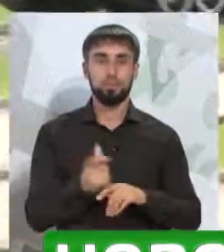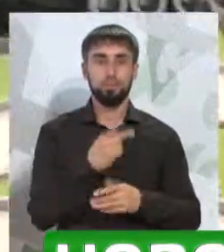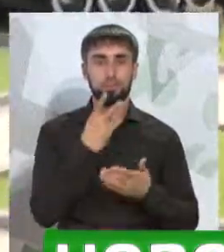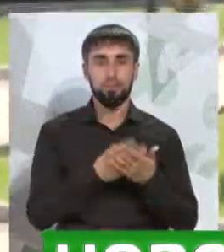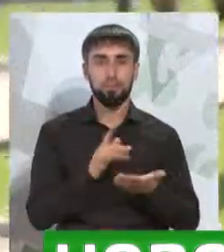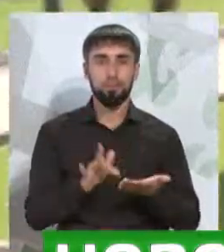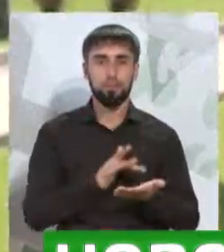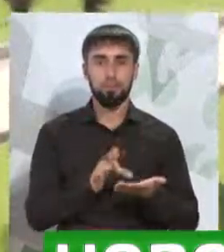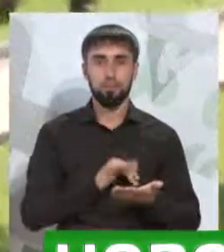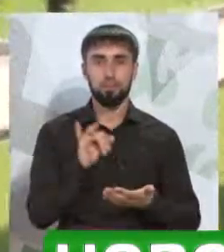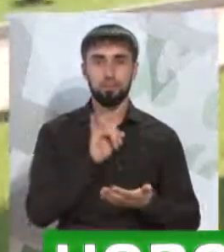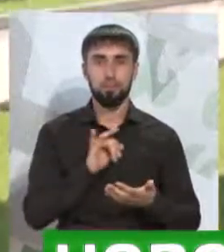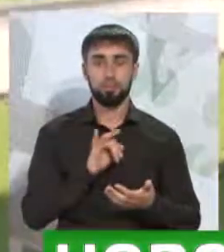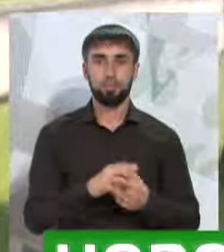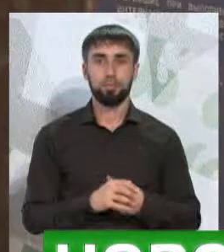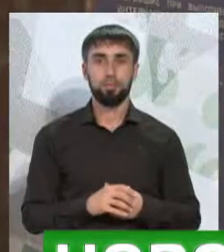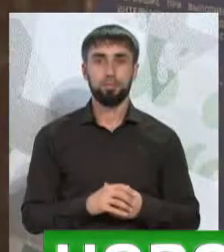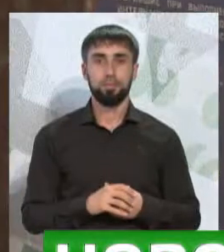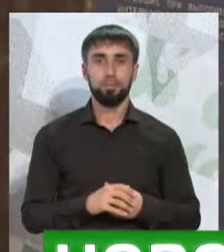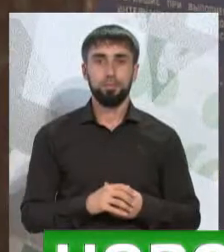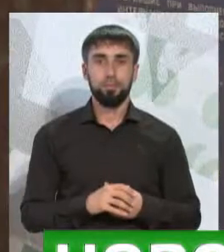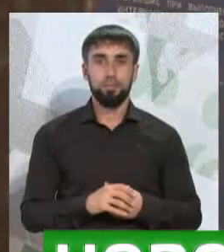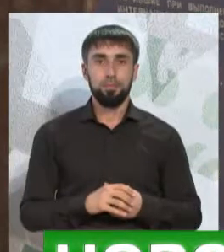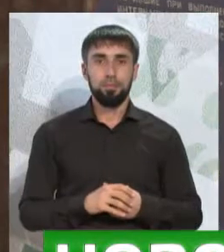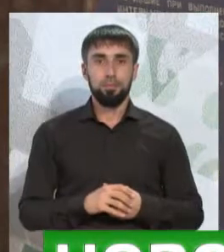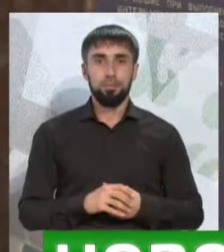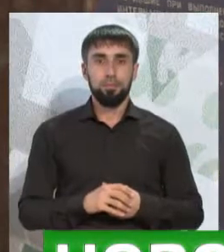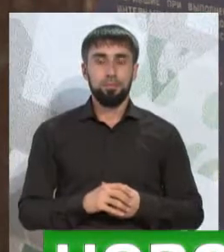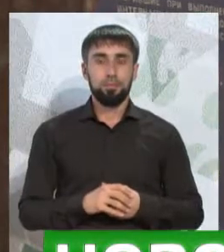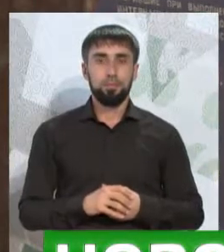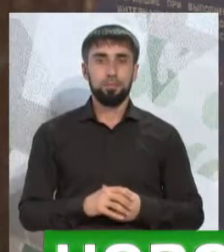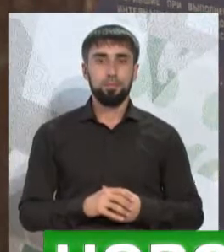учебник по истории. Муслим Ганиев, Адам Гулоев, Акрамат Досхоев, Новости 24.